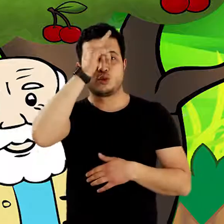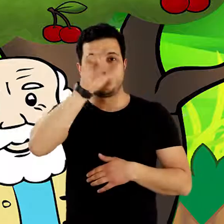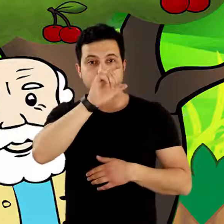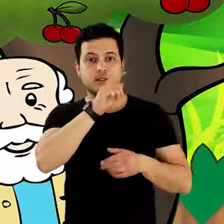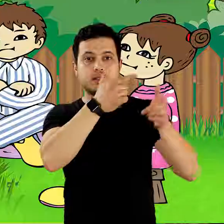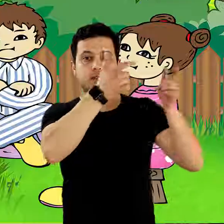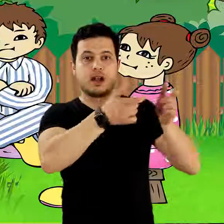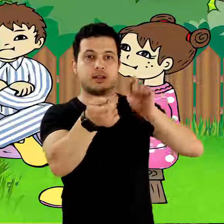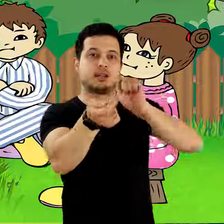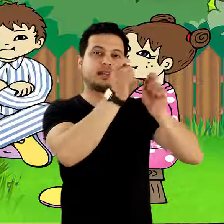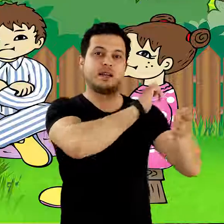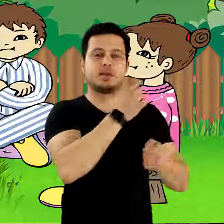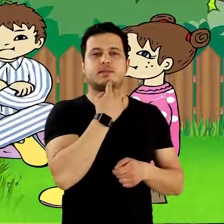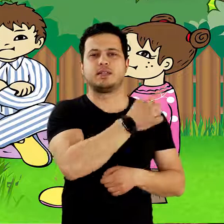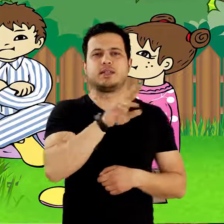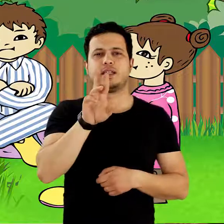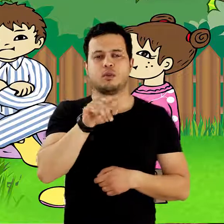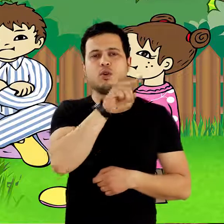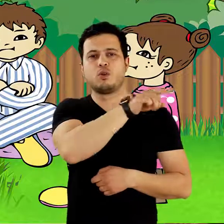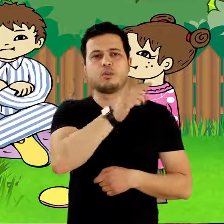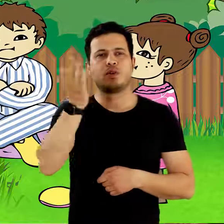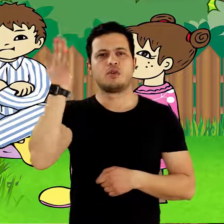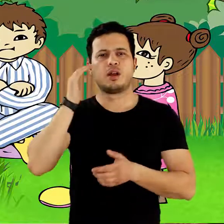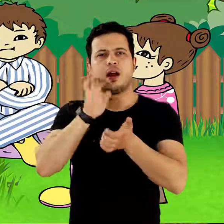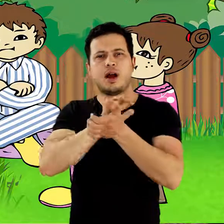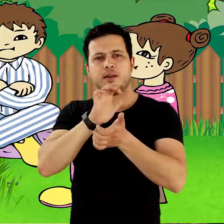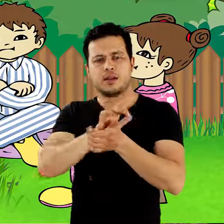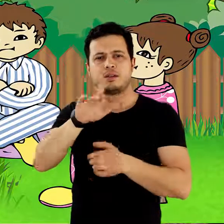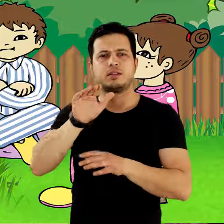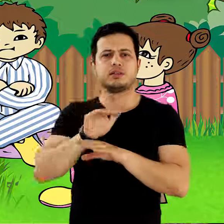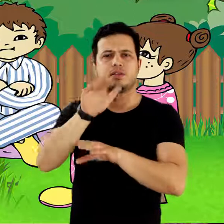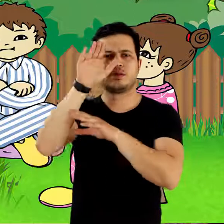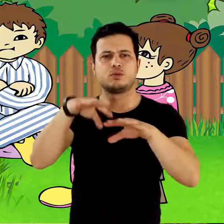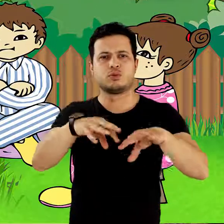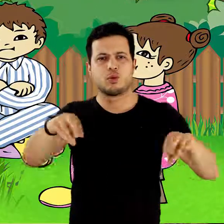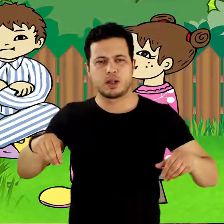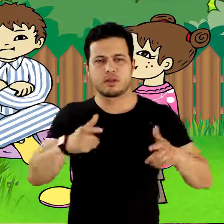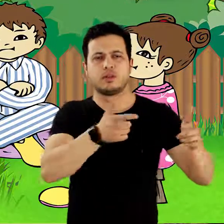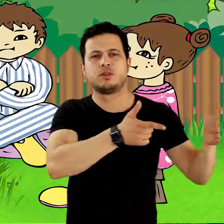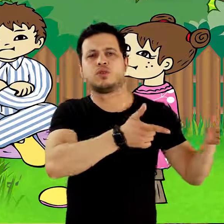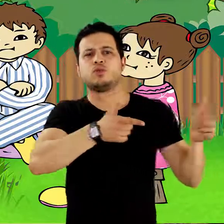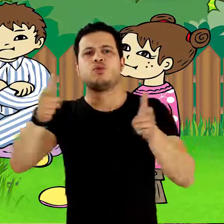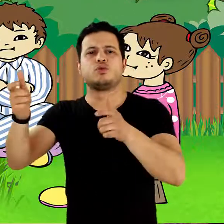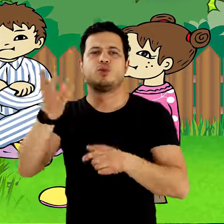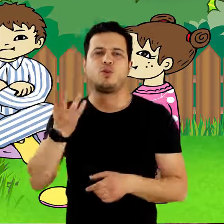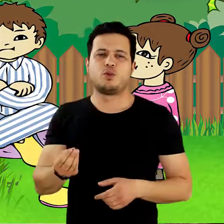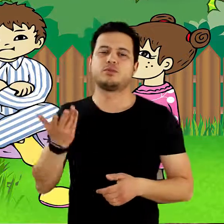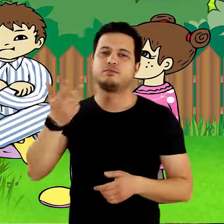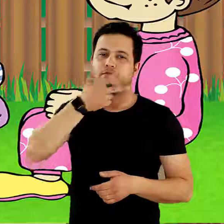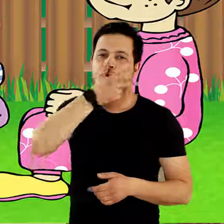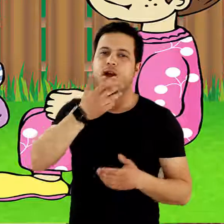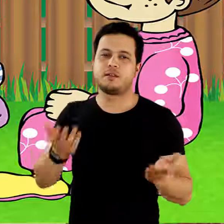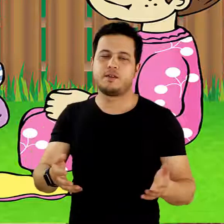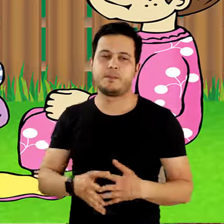denir. O zamanlar birçok aile yaşadıkları topraklardan göç etti maalesef. Pınar ve